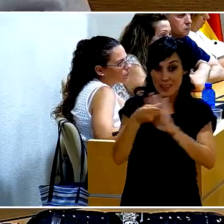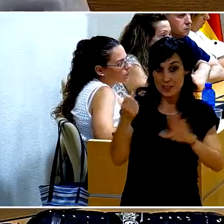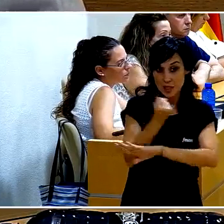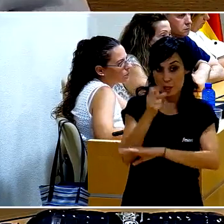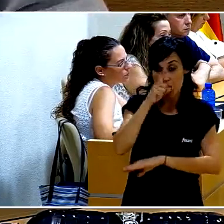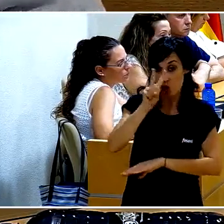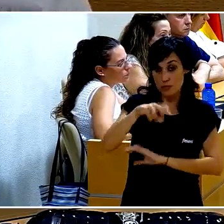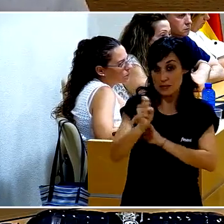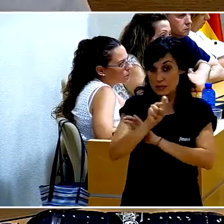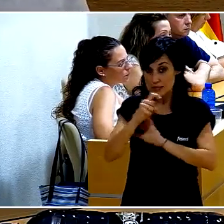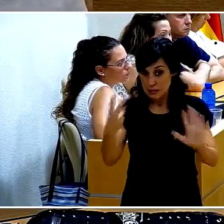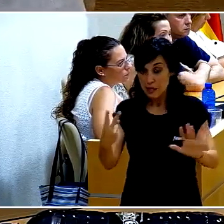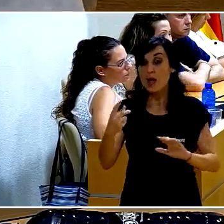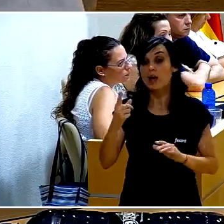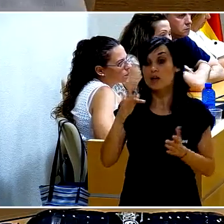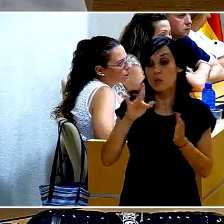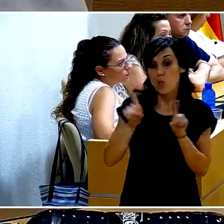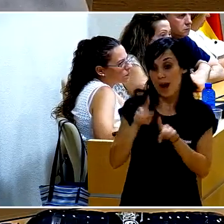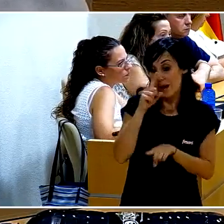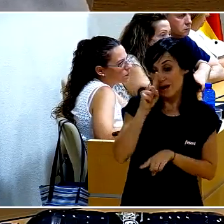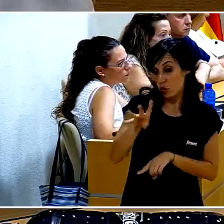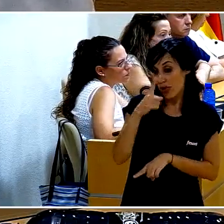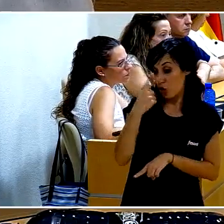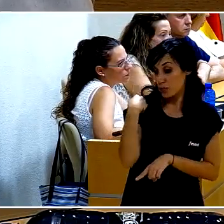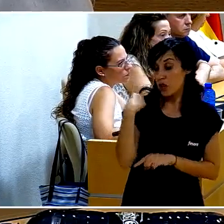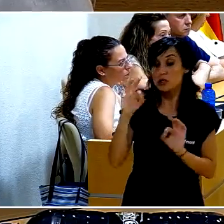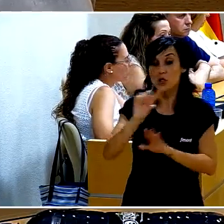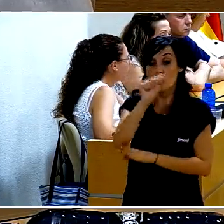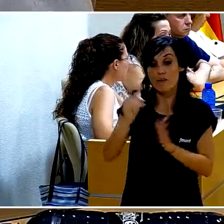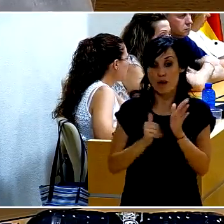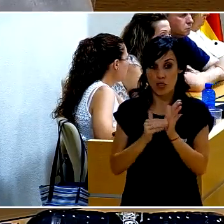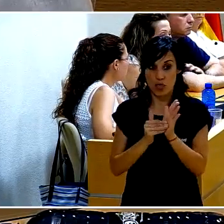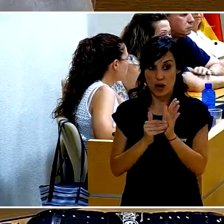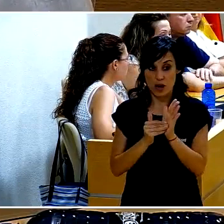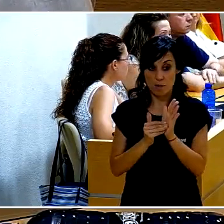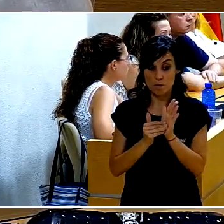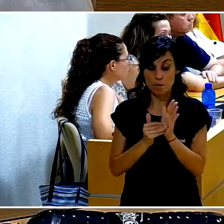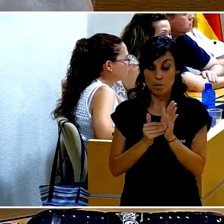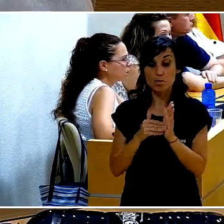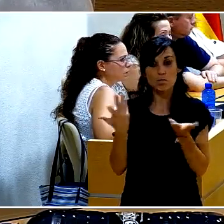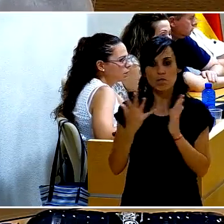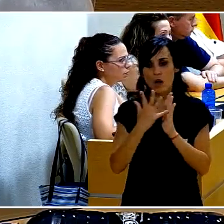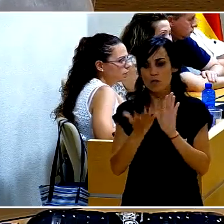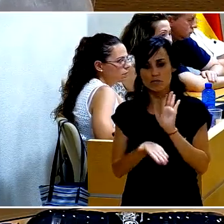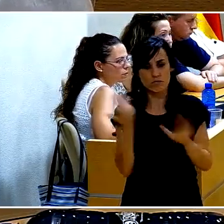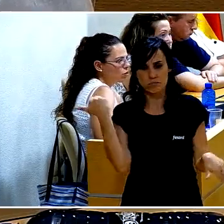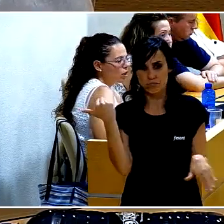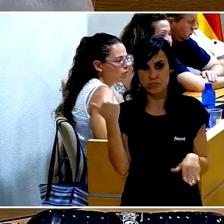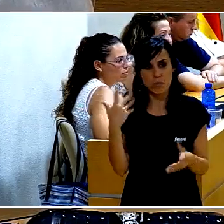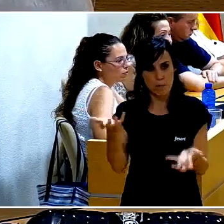como la del 14 del año pasado, la de la Comunidad Valenciana, y han conseguido quitar